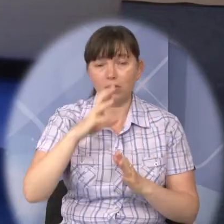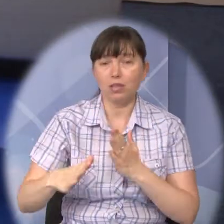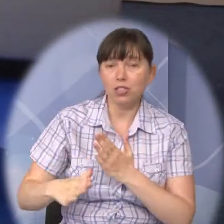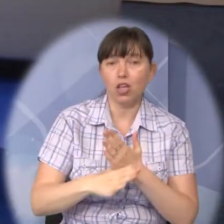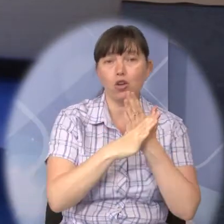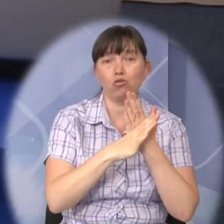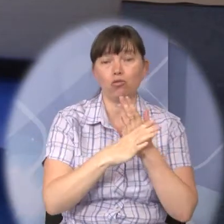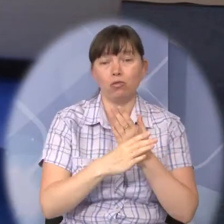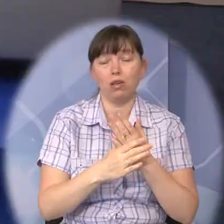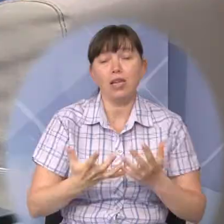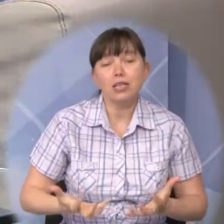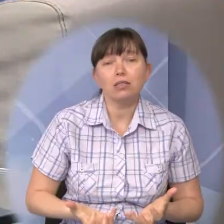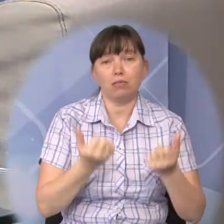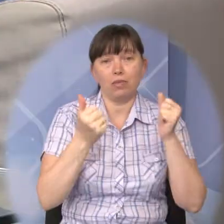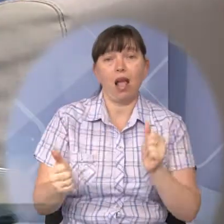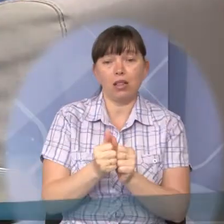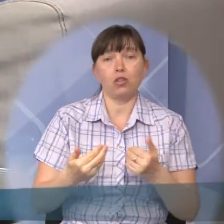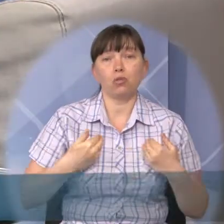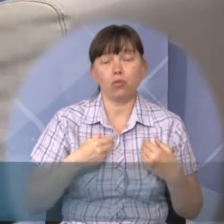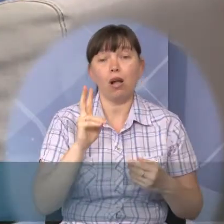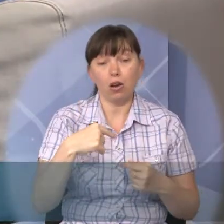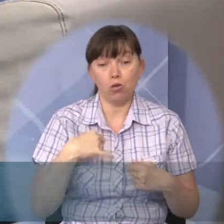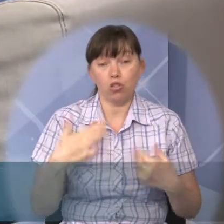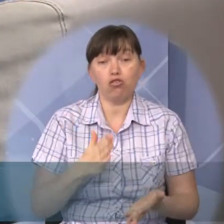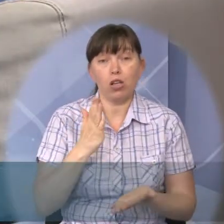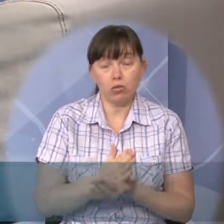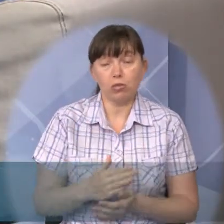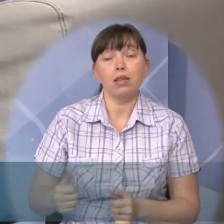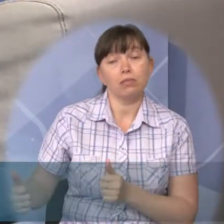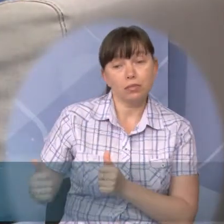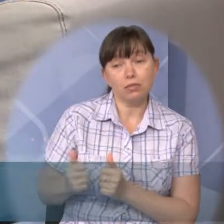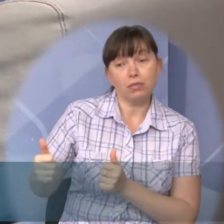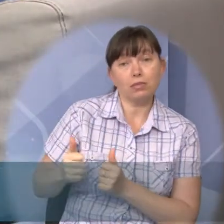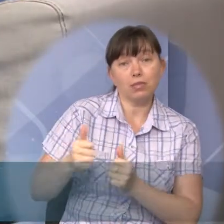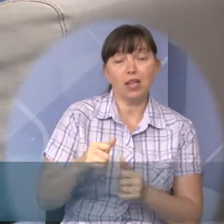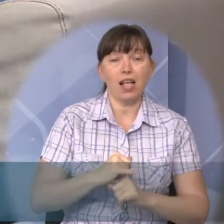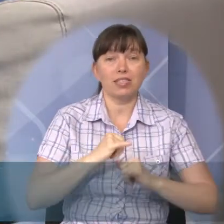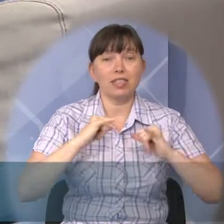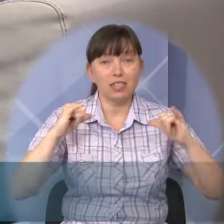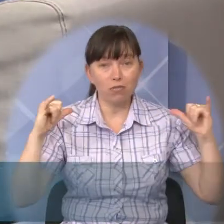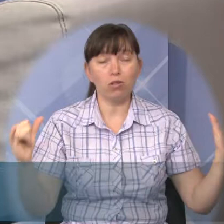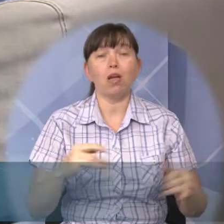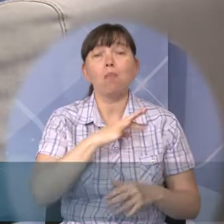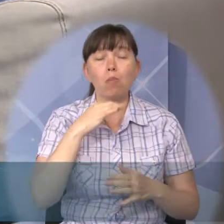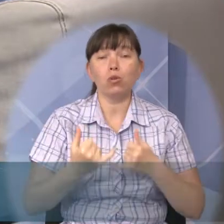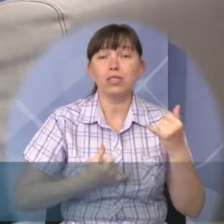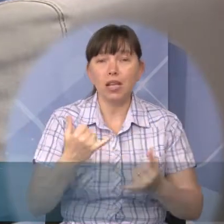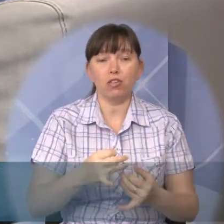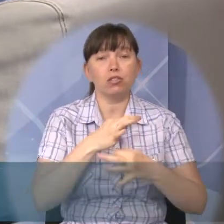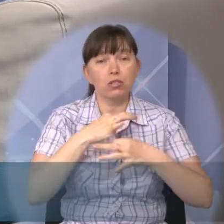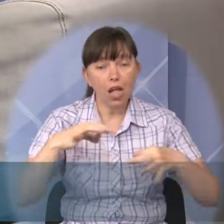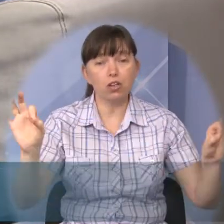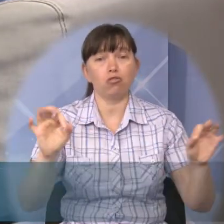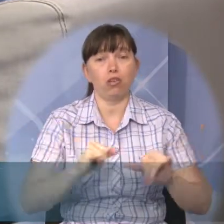umărul alături de noi, alături de cei care deja există, ca să dezvoltăm cât mai multe servicii la nivel de țară, să asigurăm un